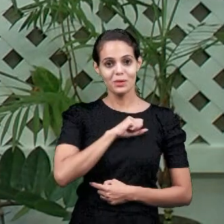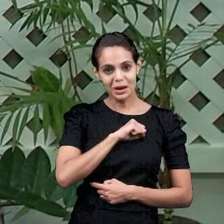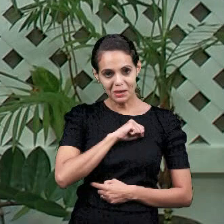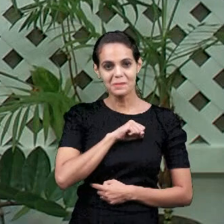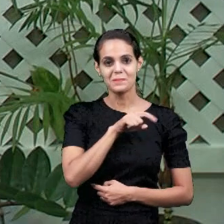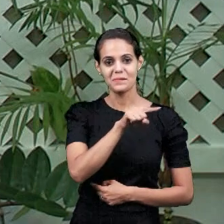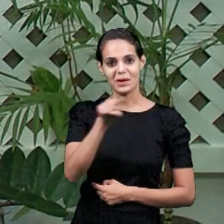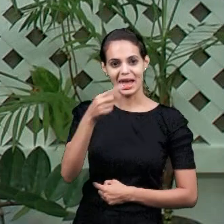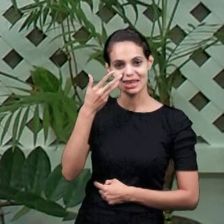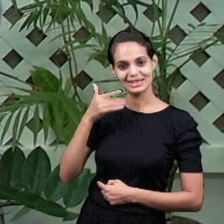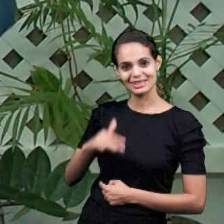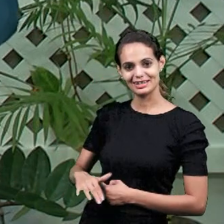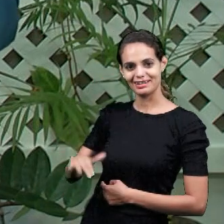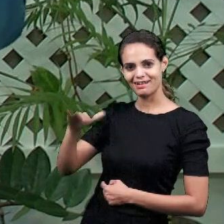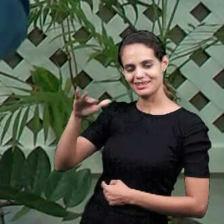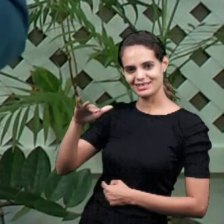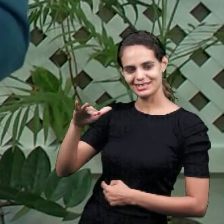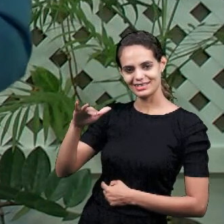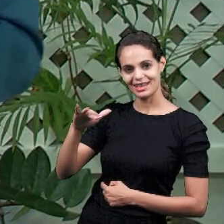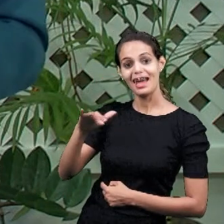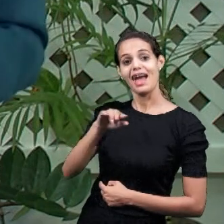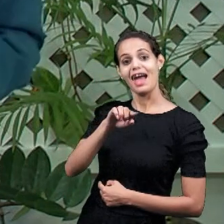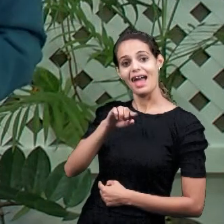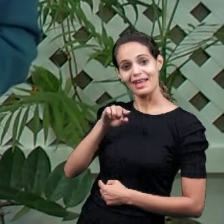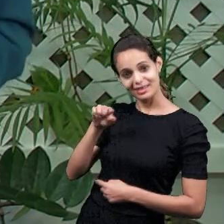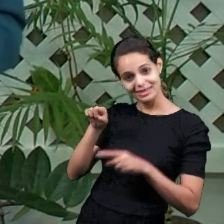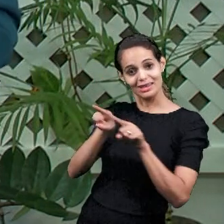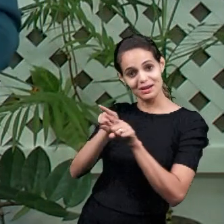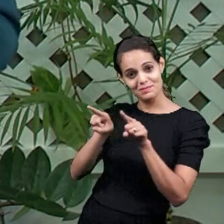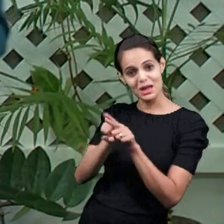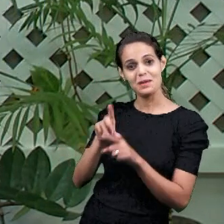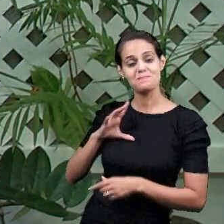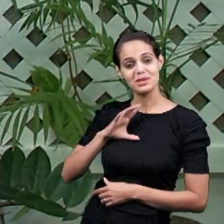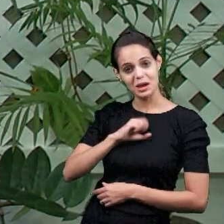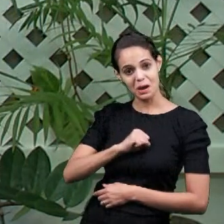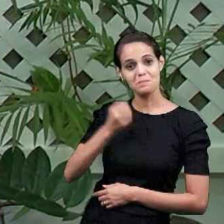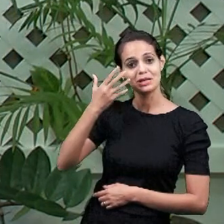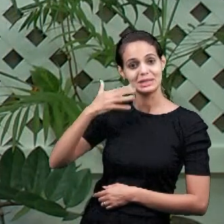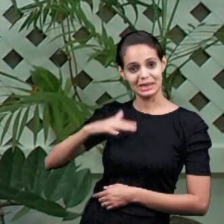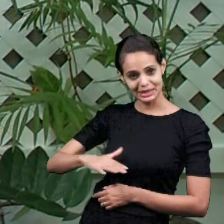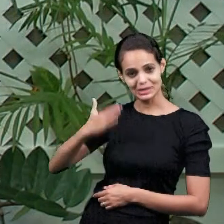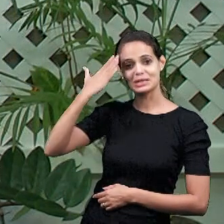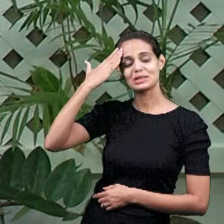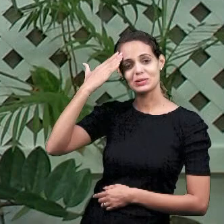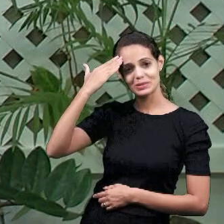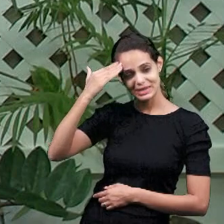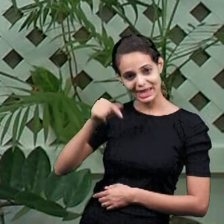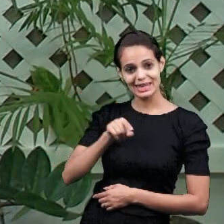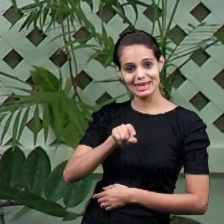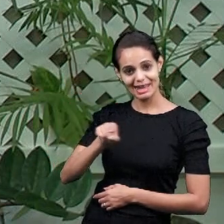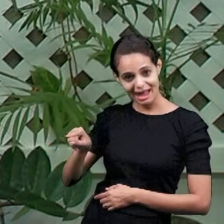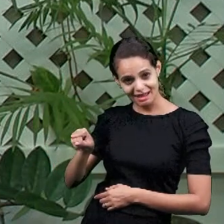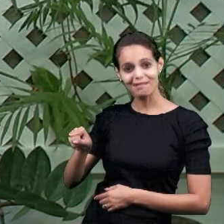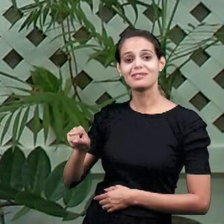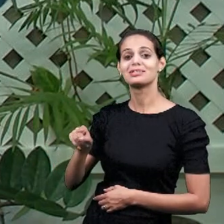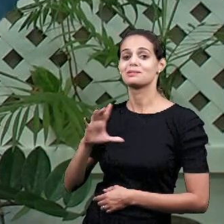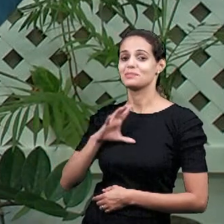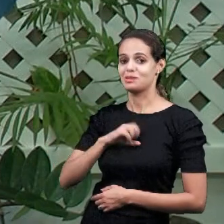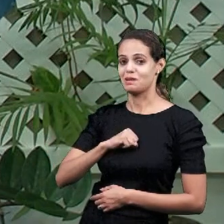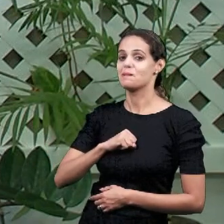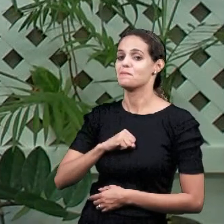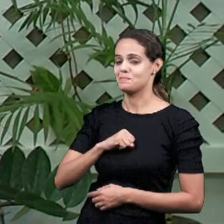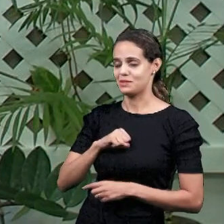m'aiment. Demain, je peux voir en église que des enfants avec moi, si les parents le permettent. Mais je veux dire que personne ne va